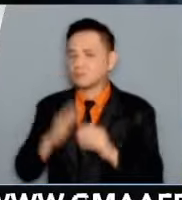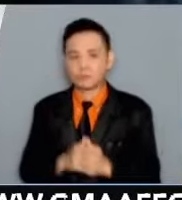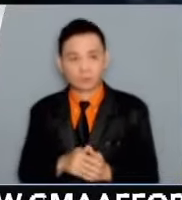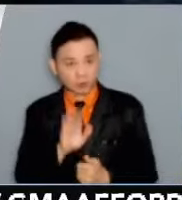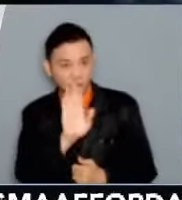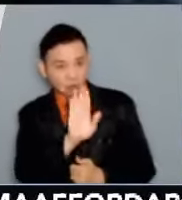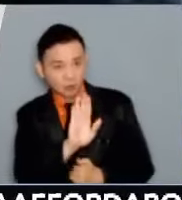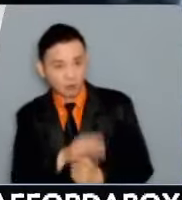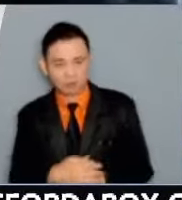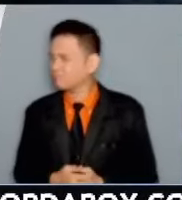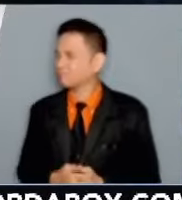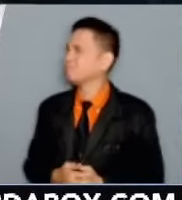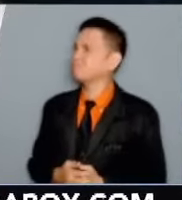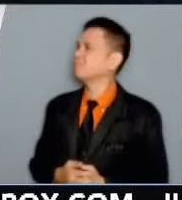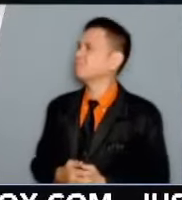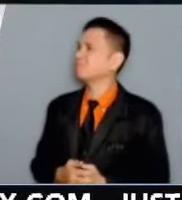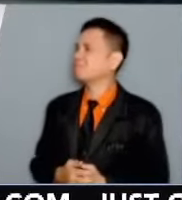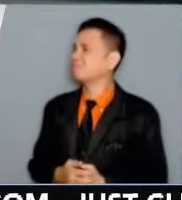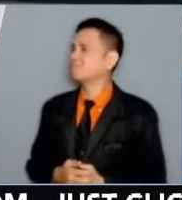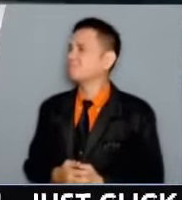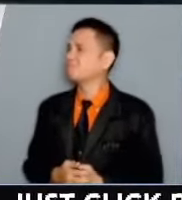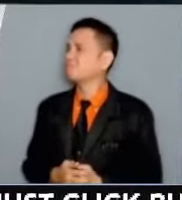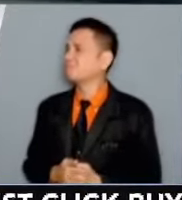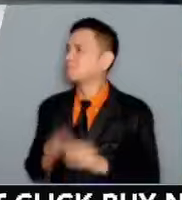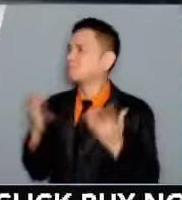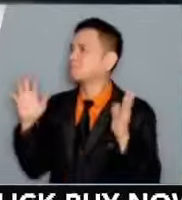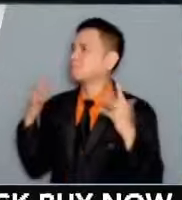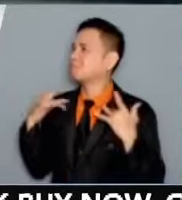Ano yan, tayo? Eh, ikaw nakulog.